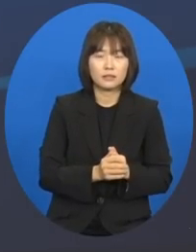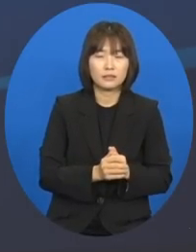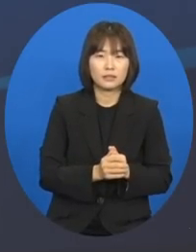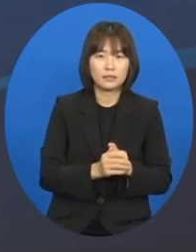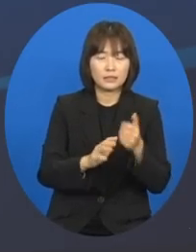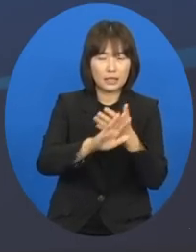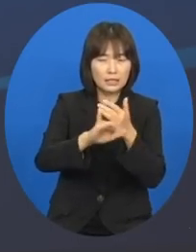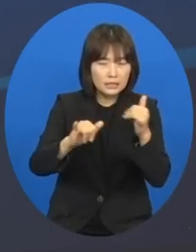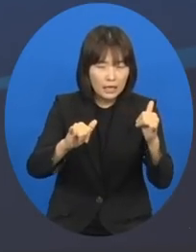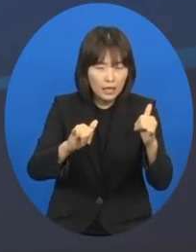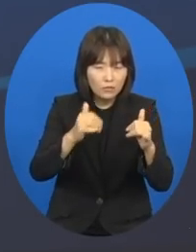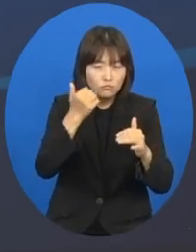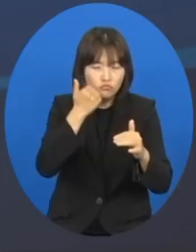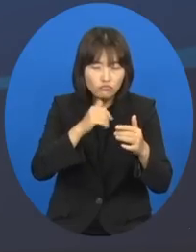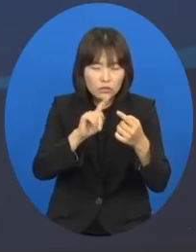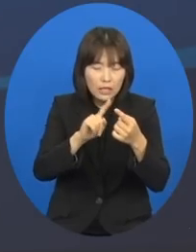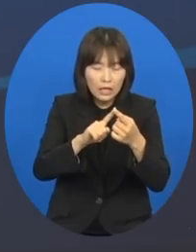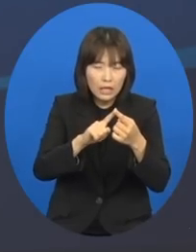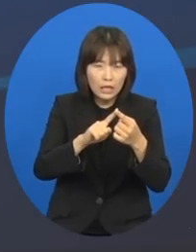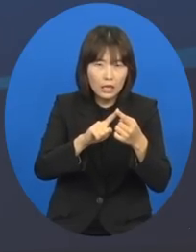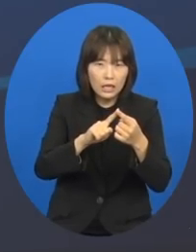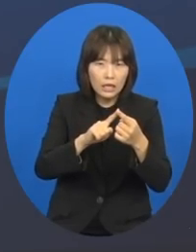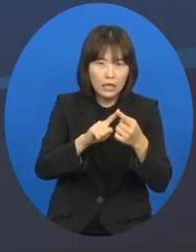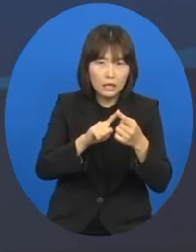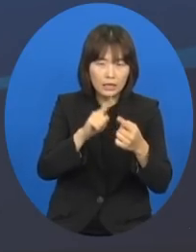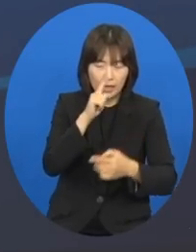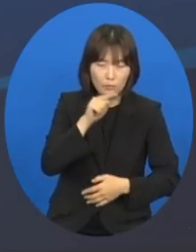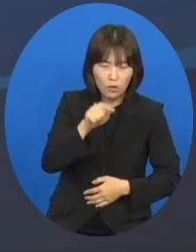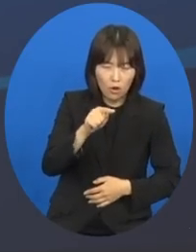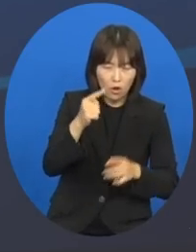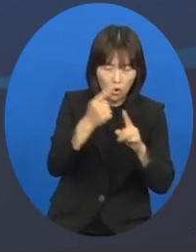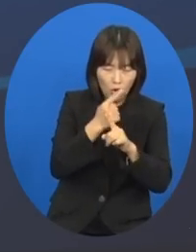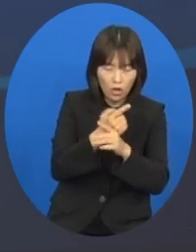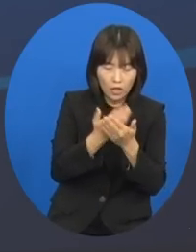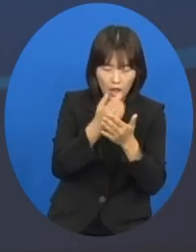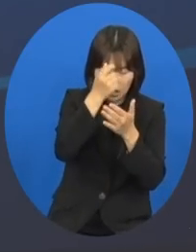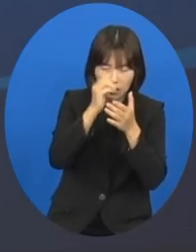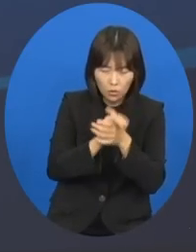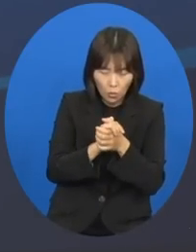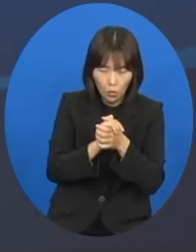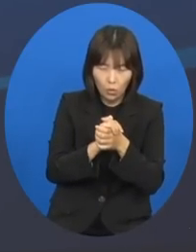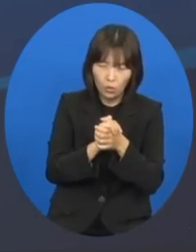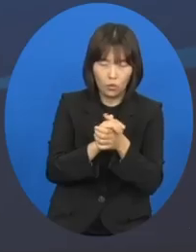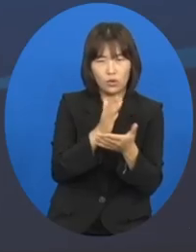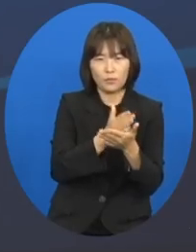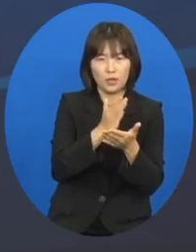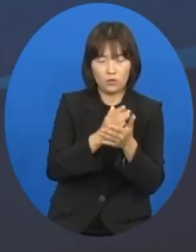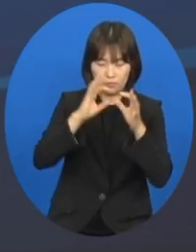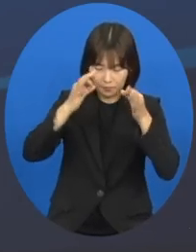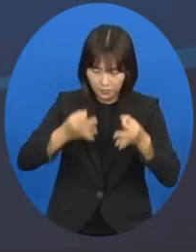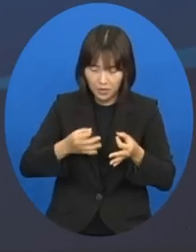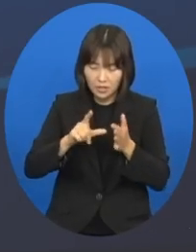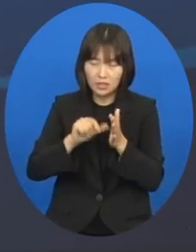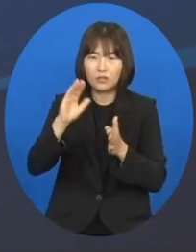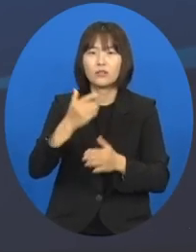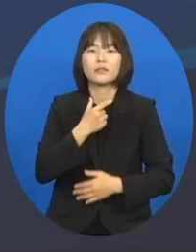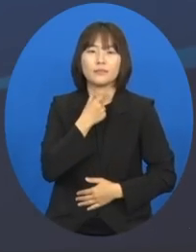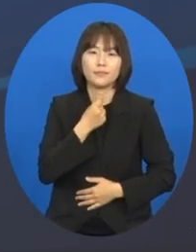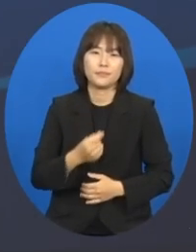하나님께 기도하고 있기 때문에 우리 각자가 좀 우리 자신을 볼 수 있는 시간이 되었으면 좋겠습니다